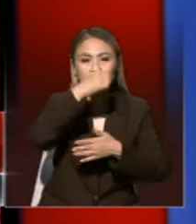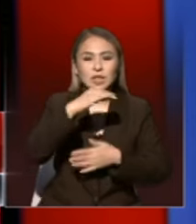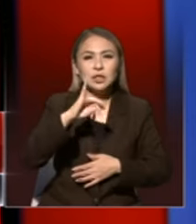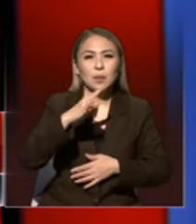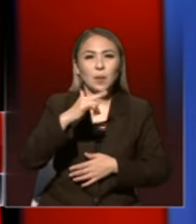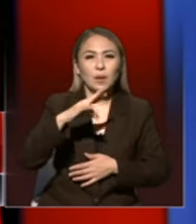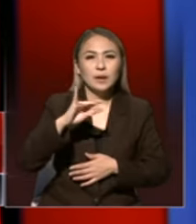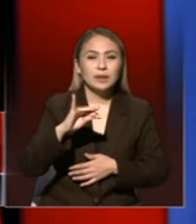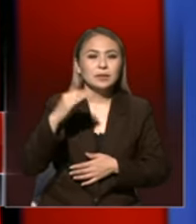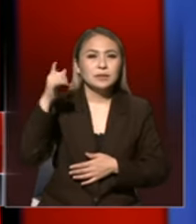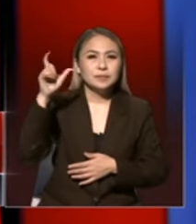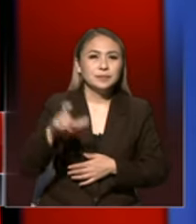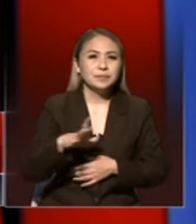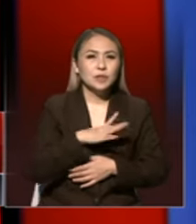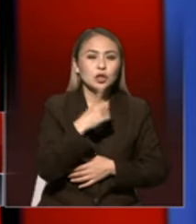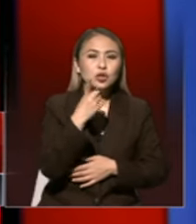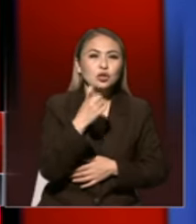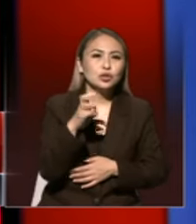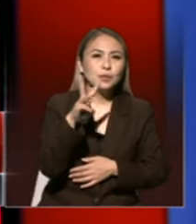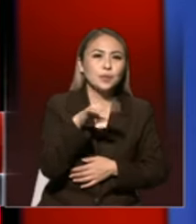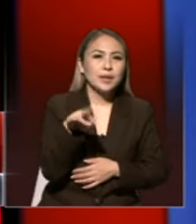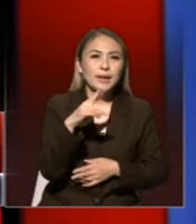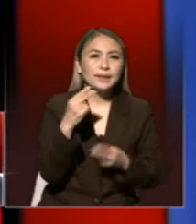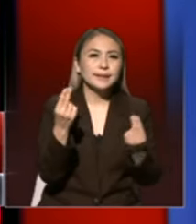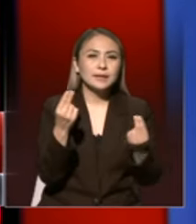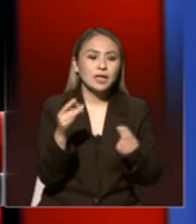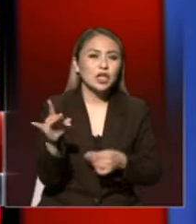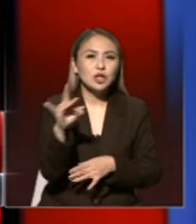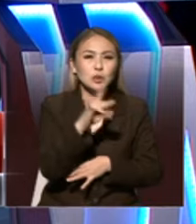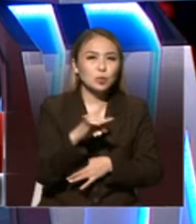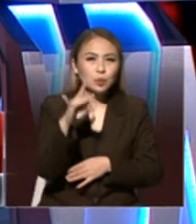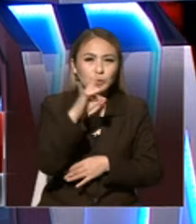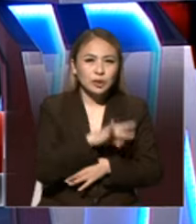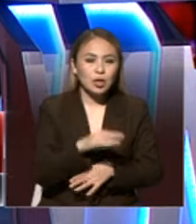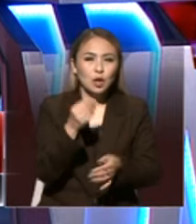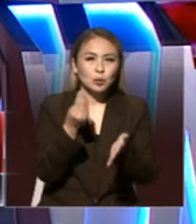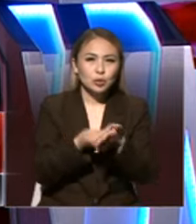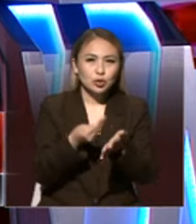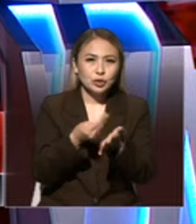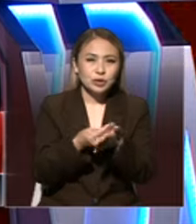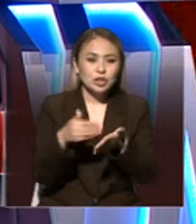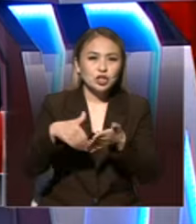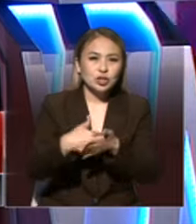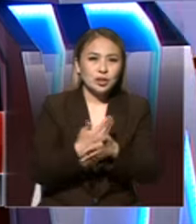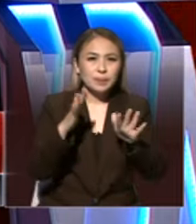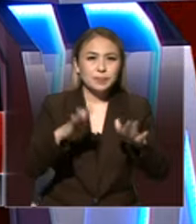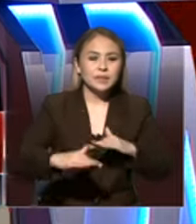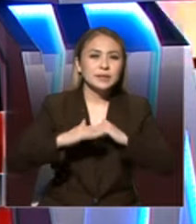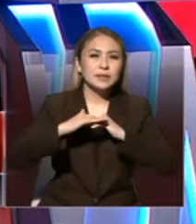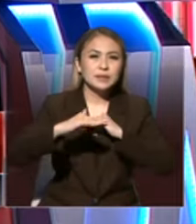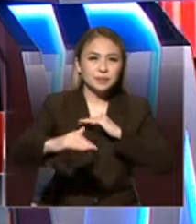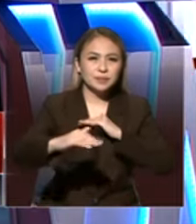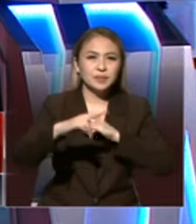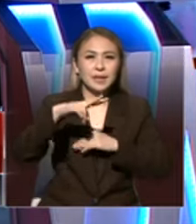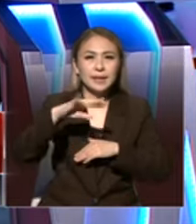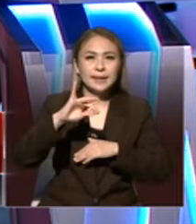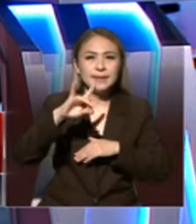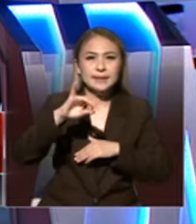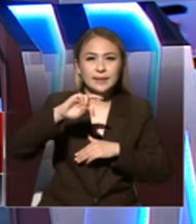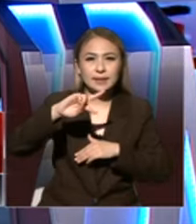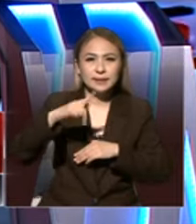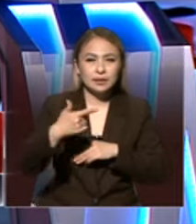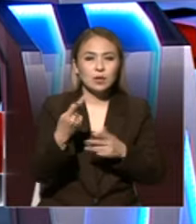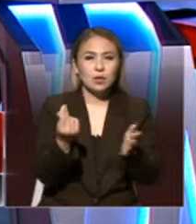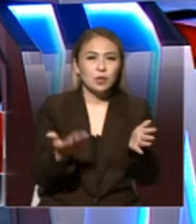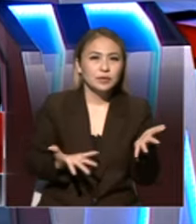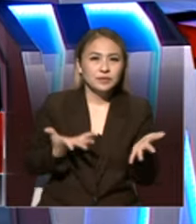ағамыз айтып кетті, 100 миллиард теңгеге республикалық бюджеттен жаңағы жеңілдетілген лизингке